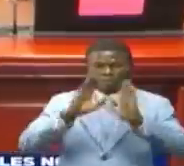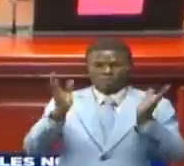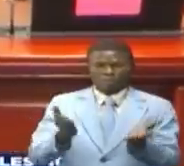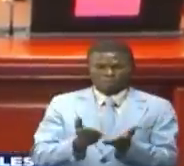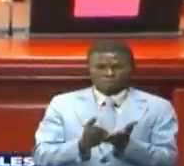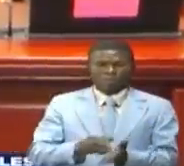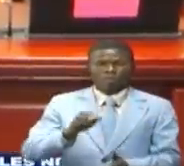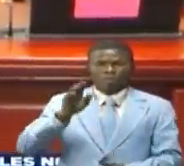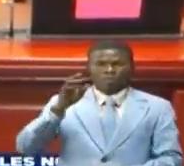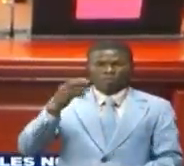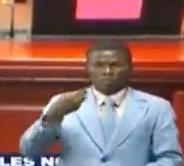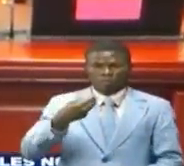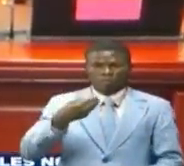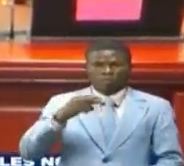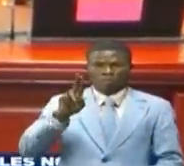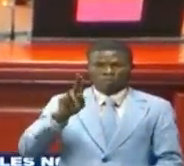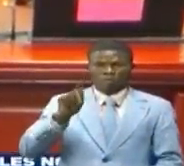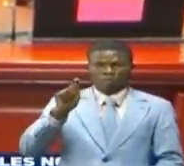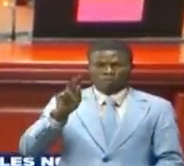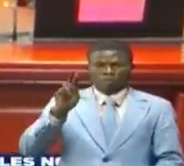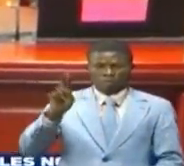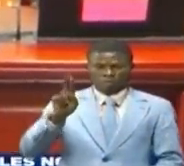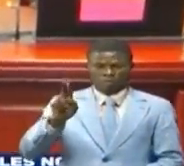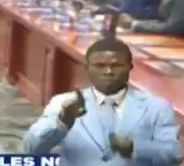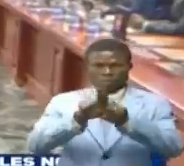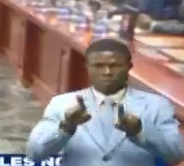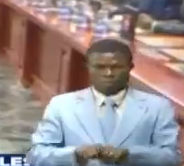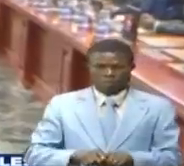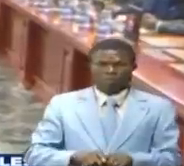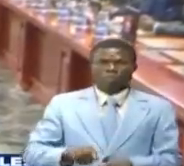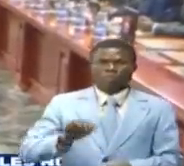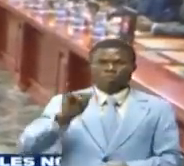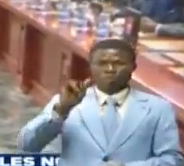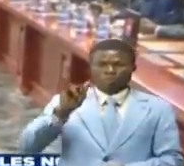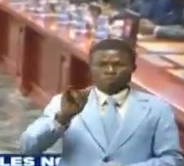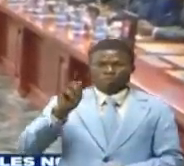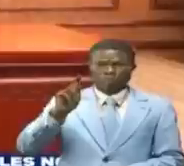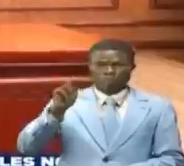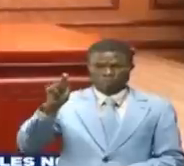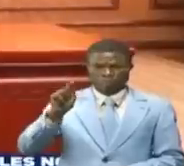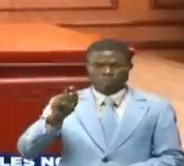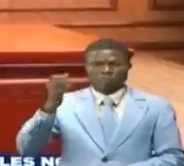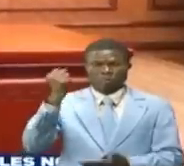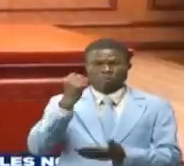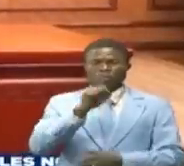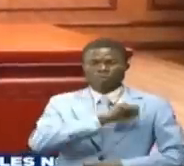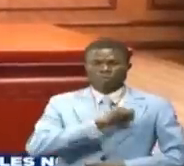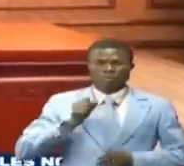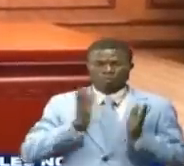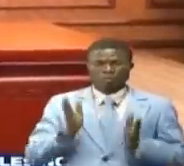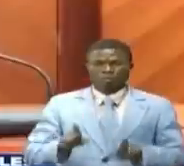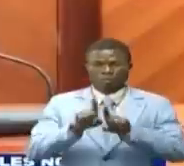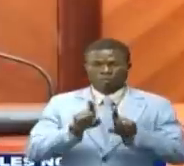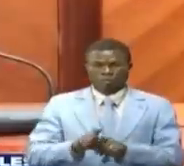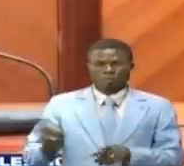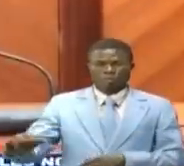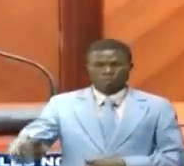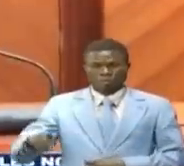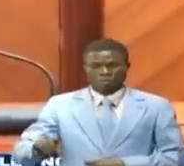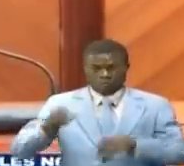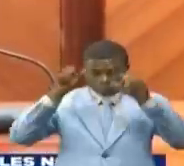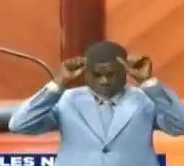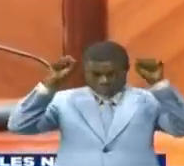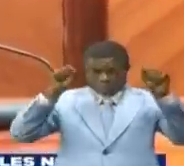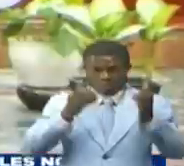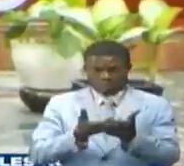et Tutsi, parmi lesquels des sénateurs et députés nationaux et provinciaux. Avec ses interlocuteurs, le chef de l'État,